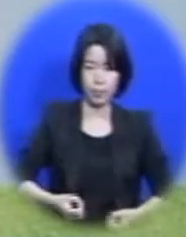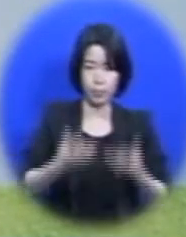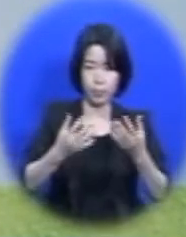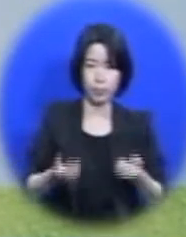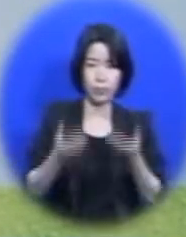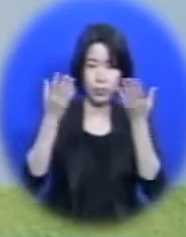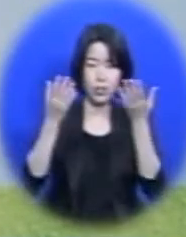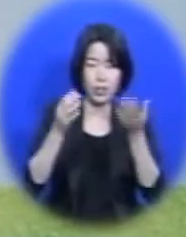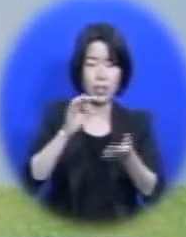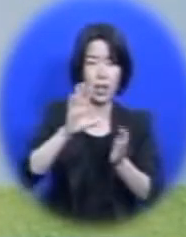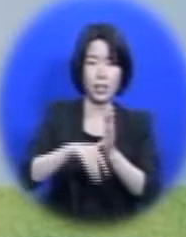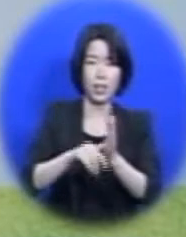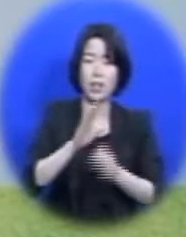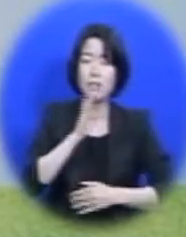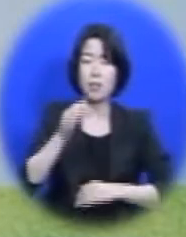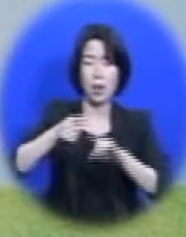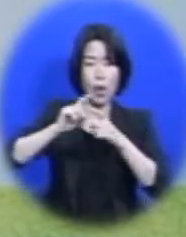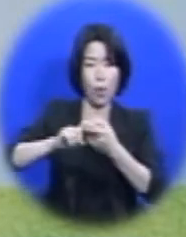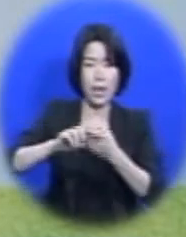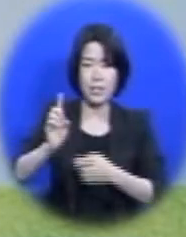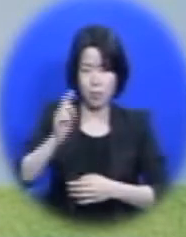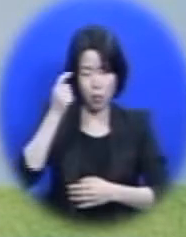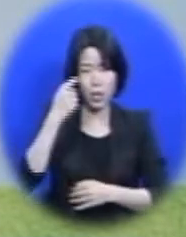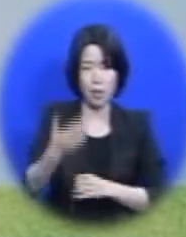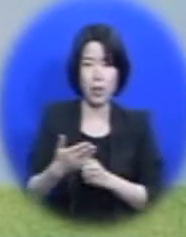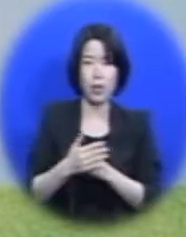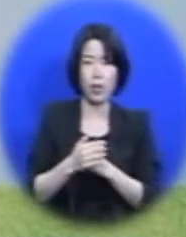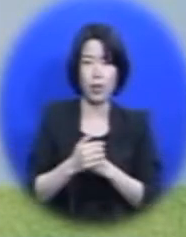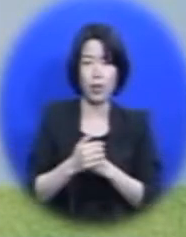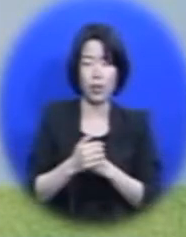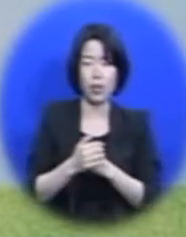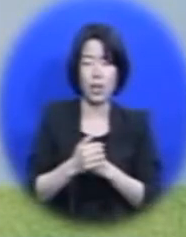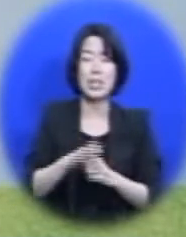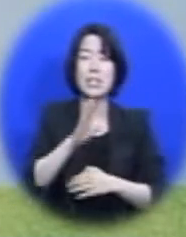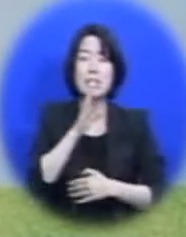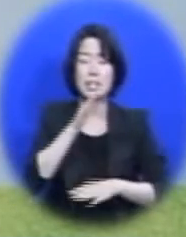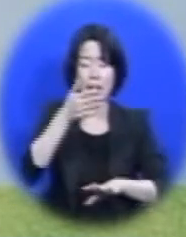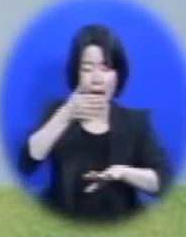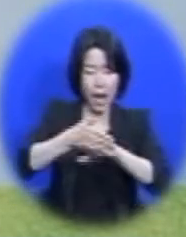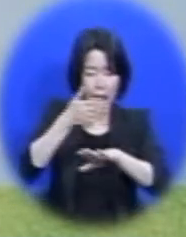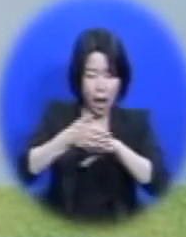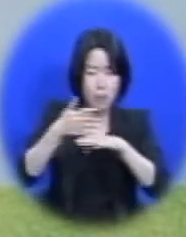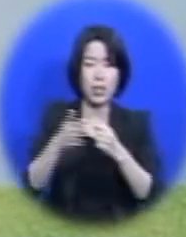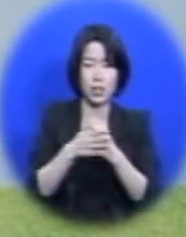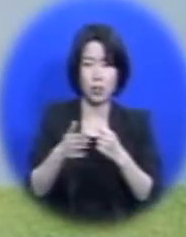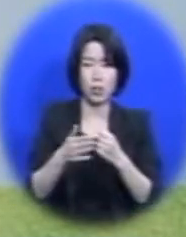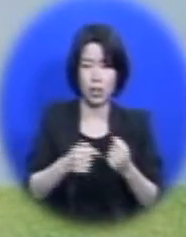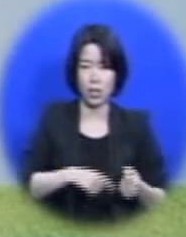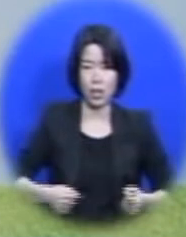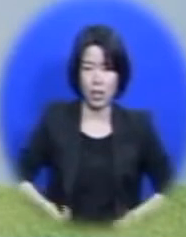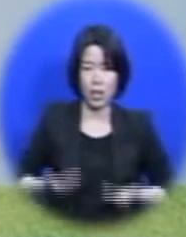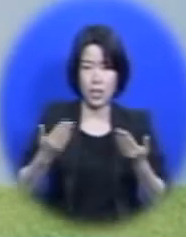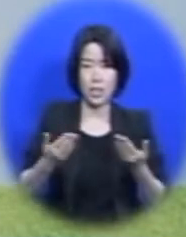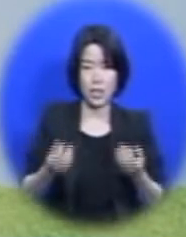때 정말 관심하시는 것은 진짜 감사해서 희생 제사를 드리는